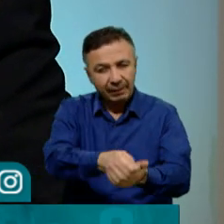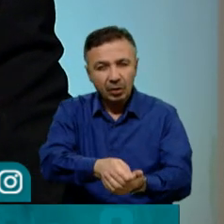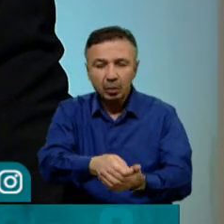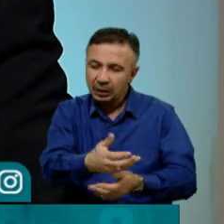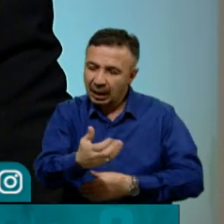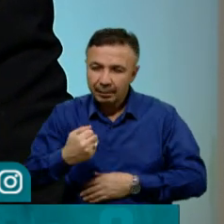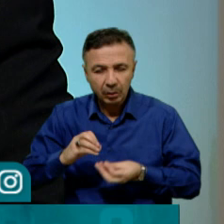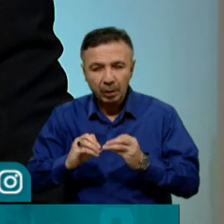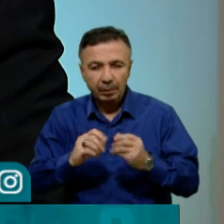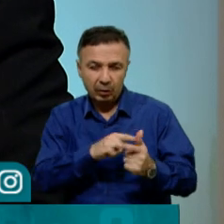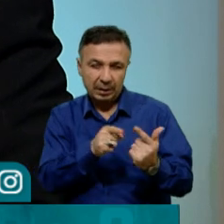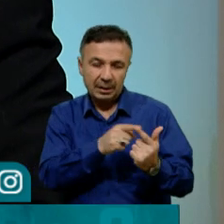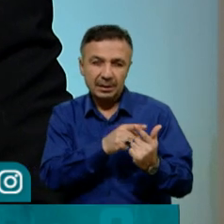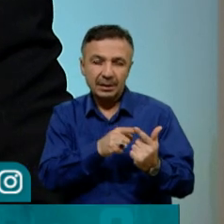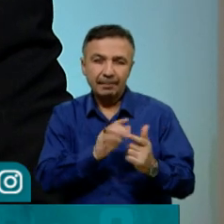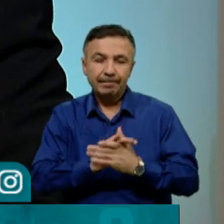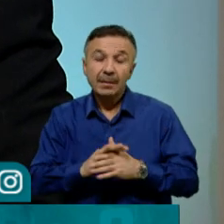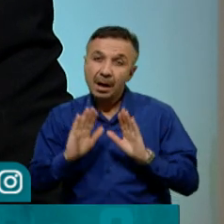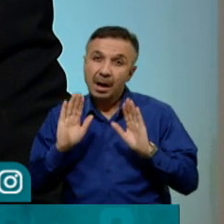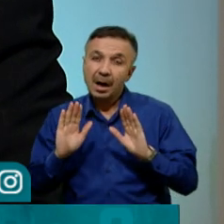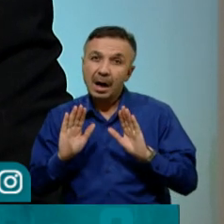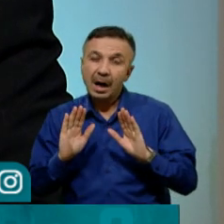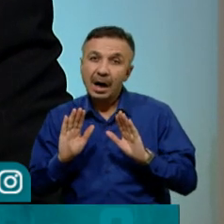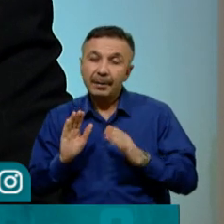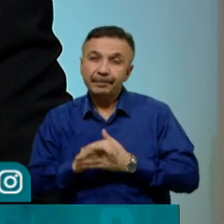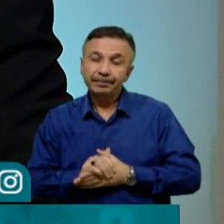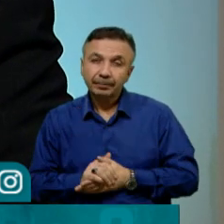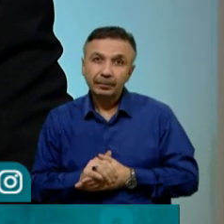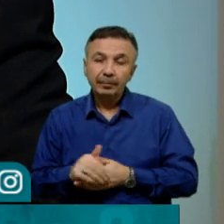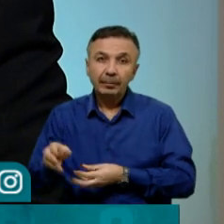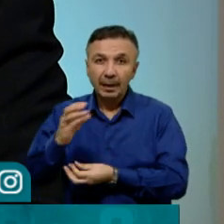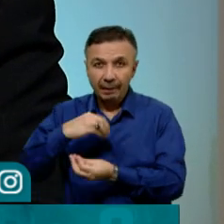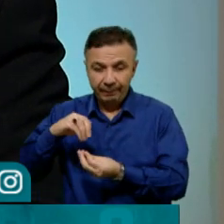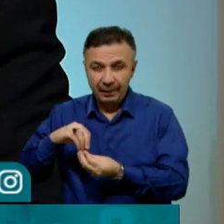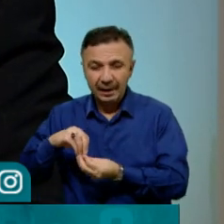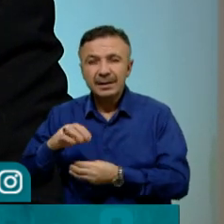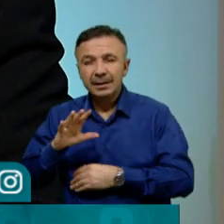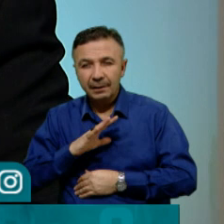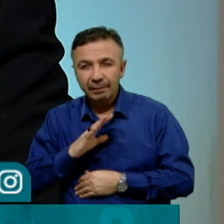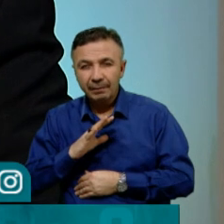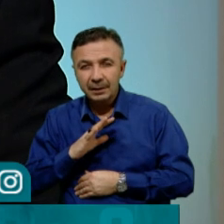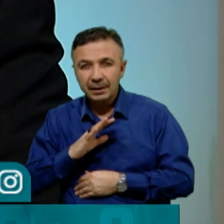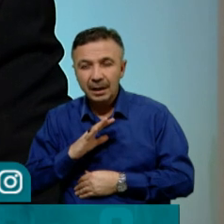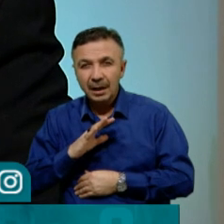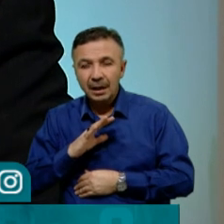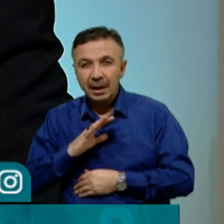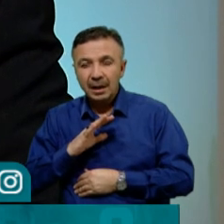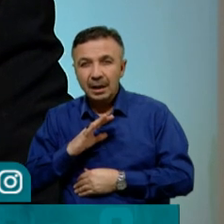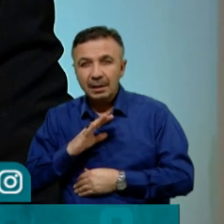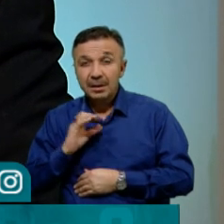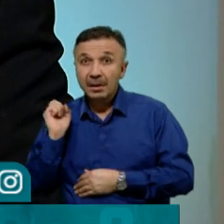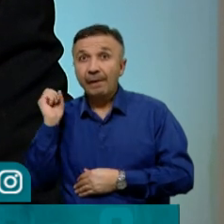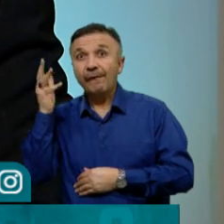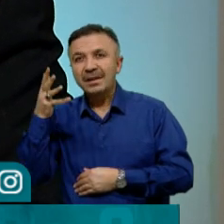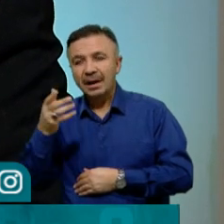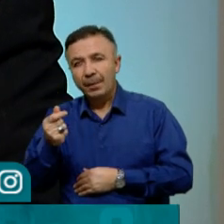almakta da bir sakınca yok ama Real pozisyonda faiz varsa bir fazlalık varsa